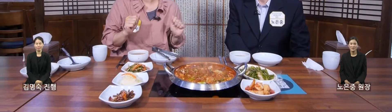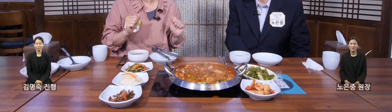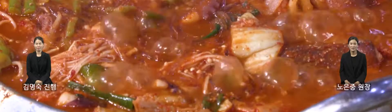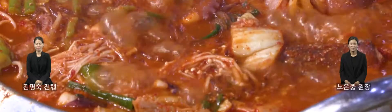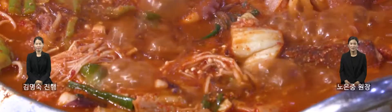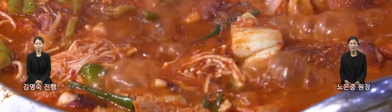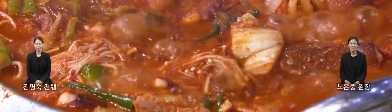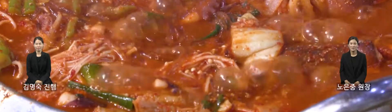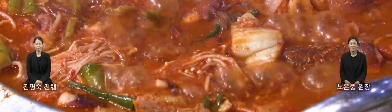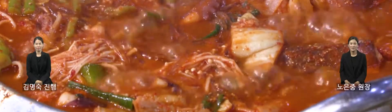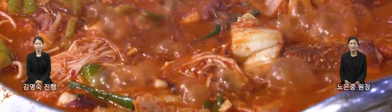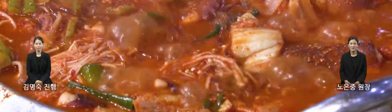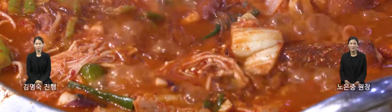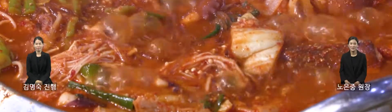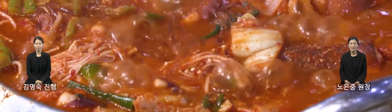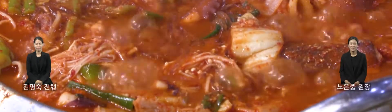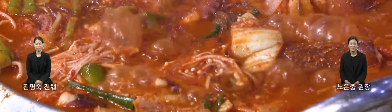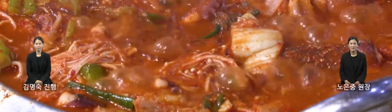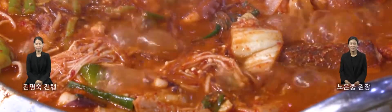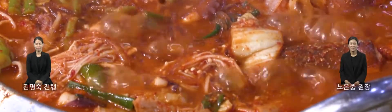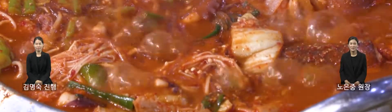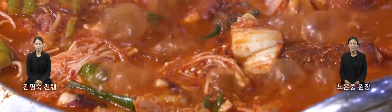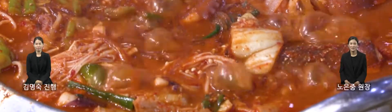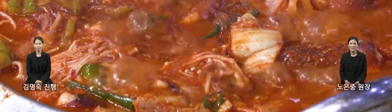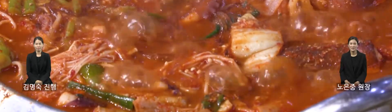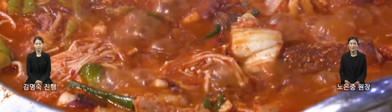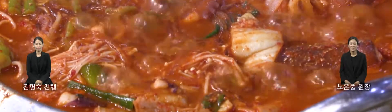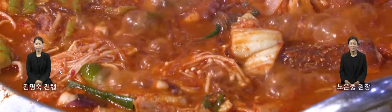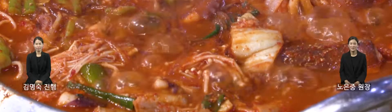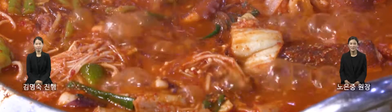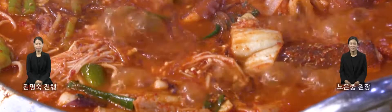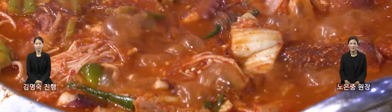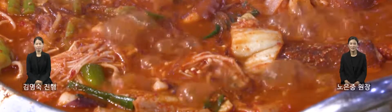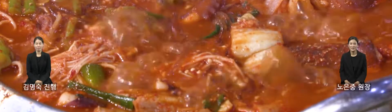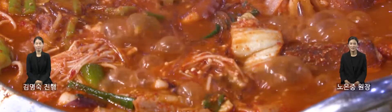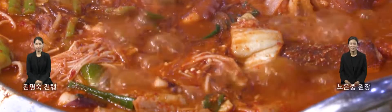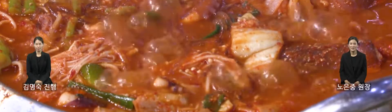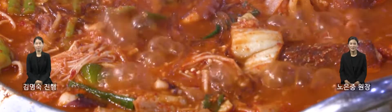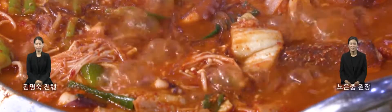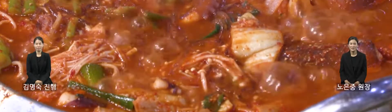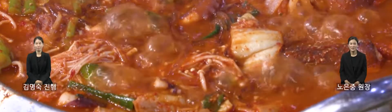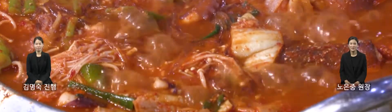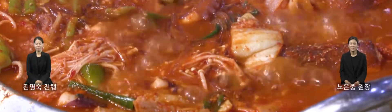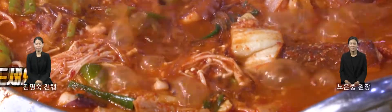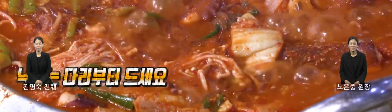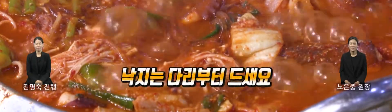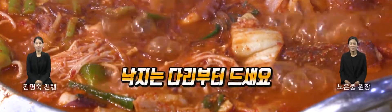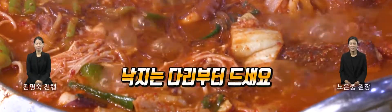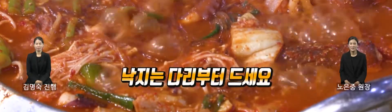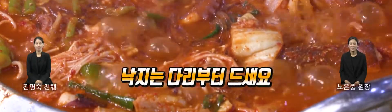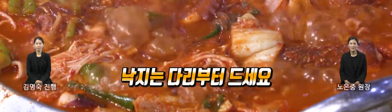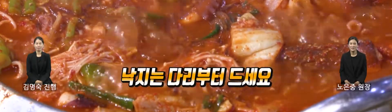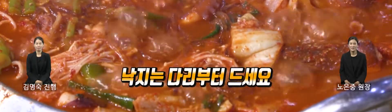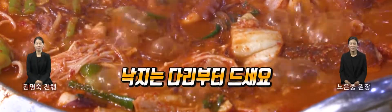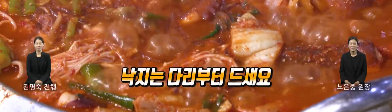맛있나요? 아, 지금 네. 어느 정도 끓었거든요. 네. 그때 이제 너무 끓지 않게. 낙지. 낙지